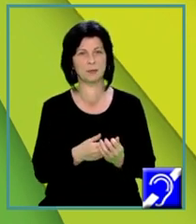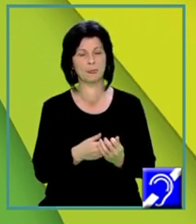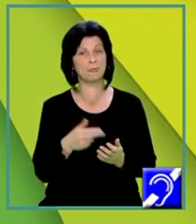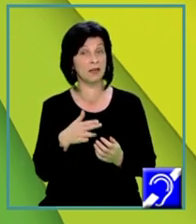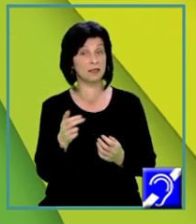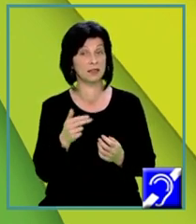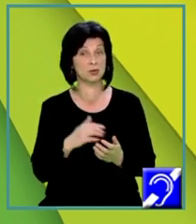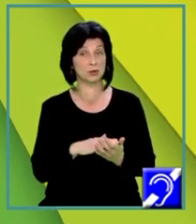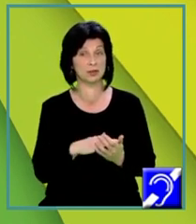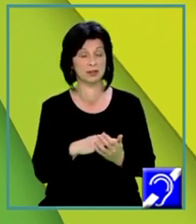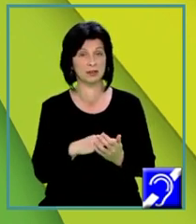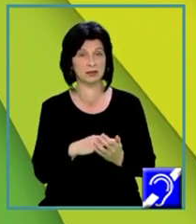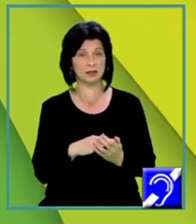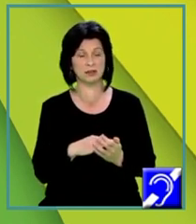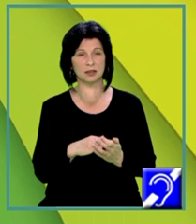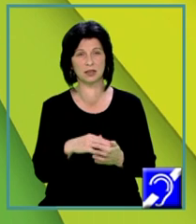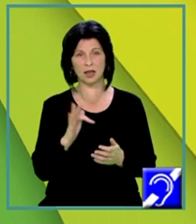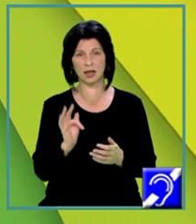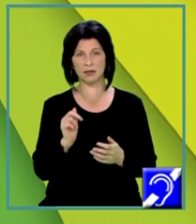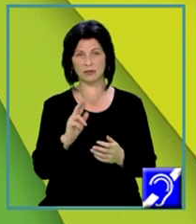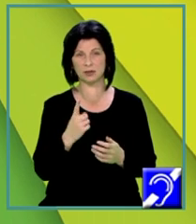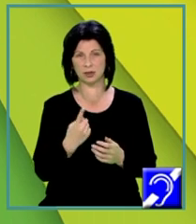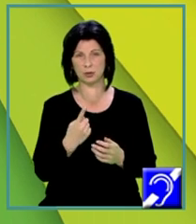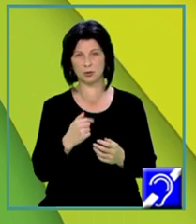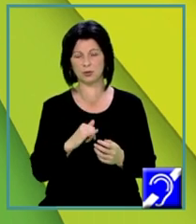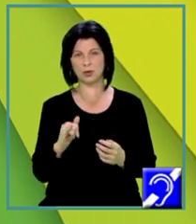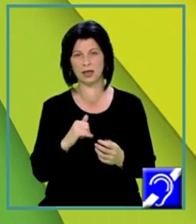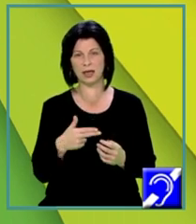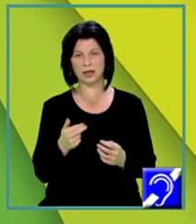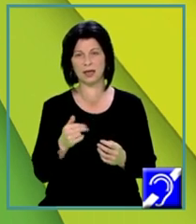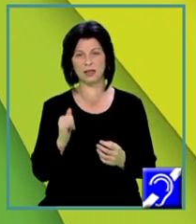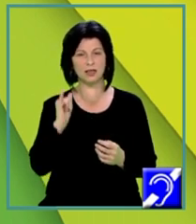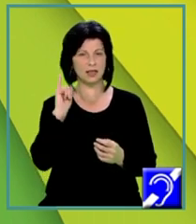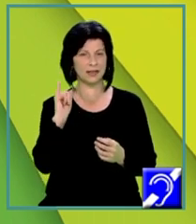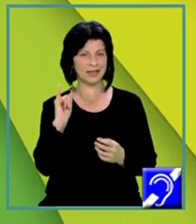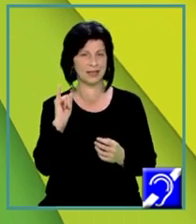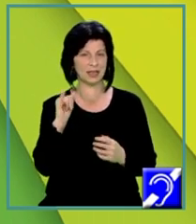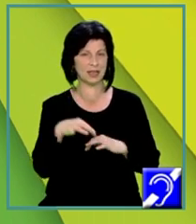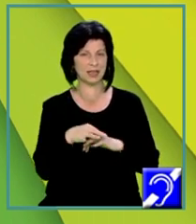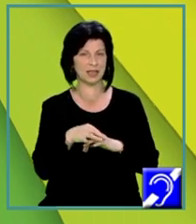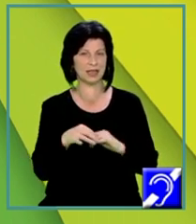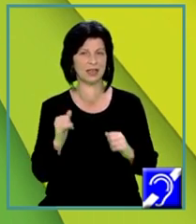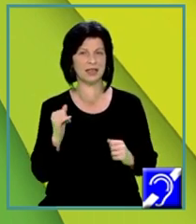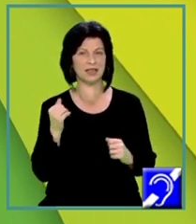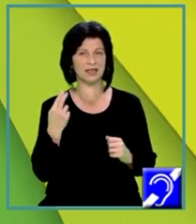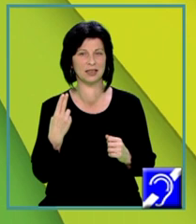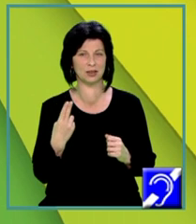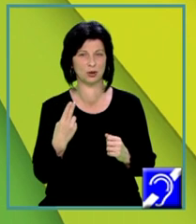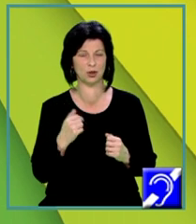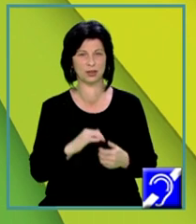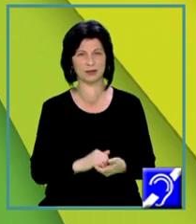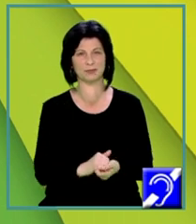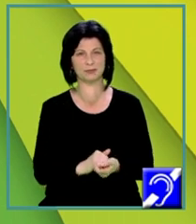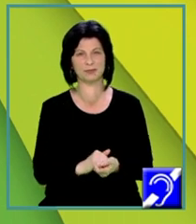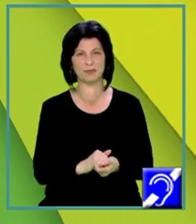radical din de este mate această Matrice care îi dai ai fi morpheus de corpuri subiectivitatea se obțin viața fiindcă dacă iau